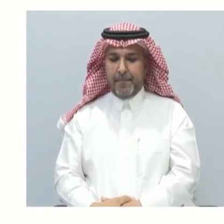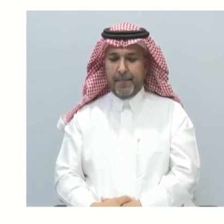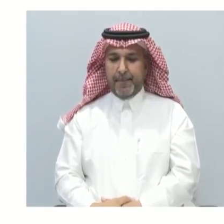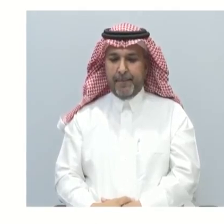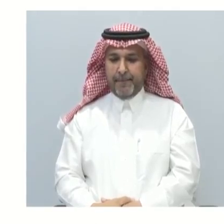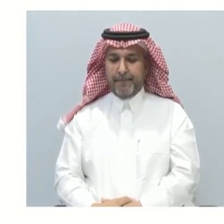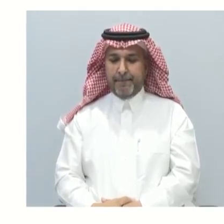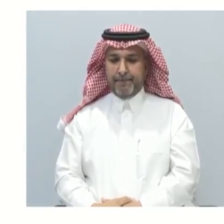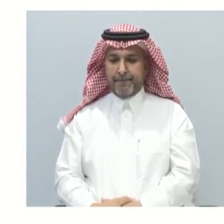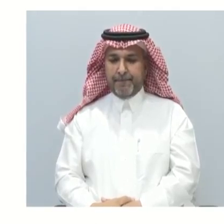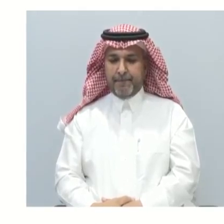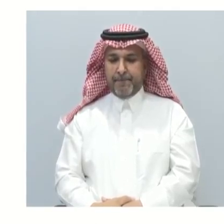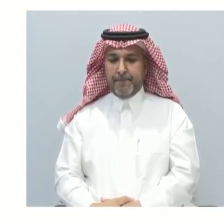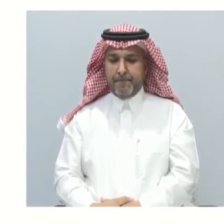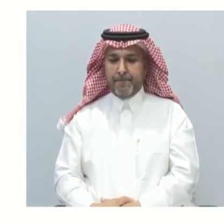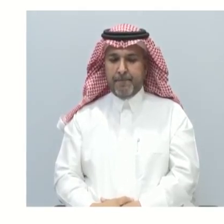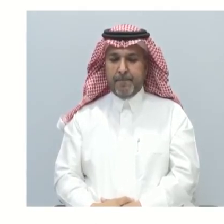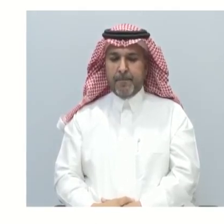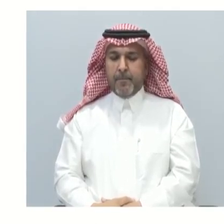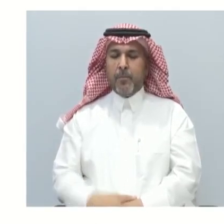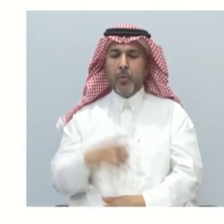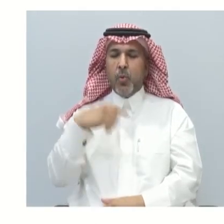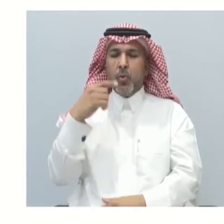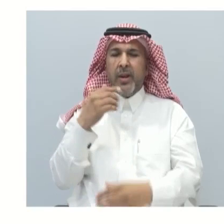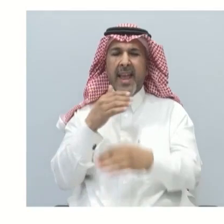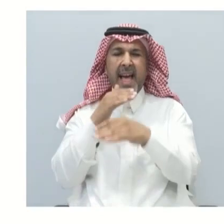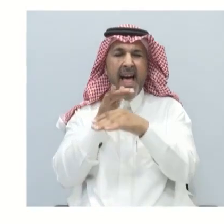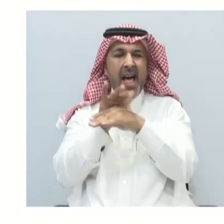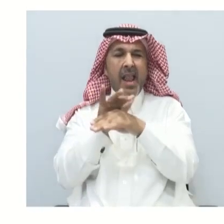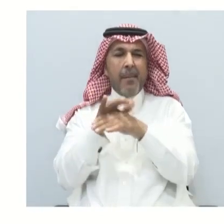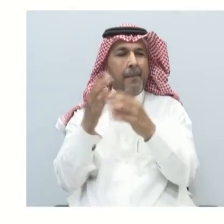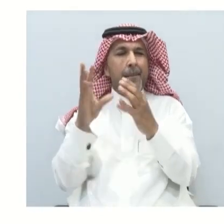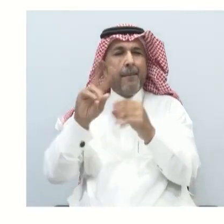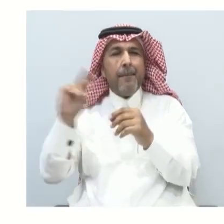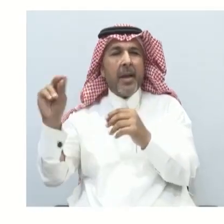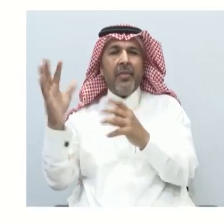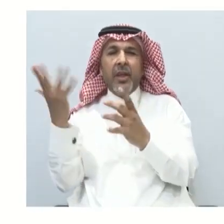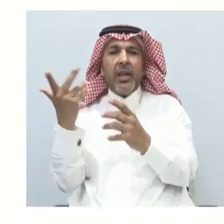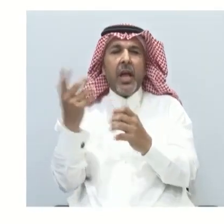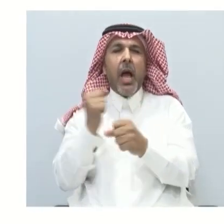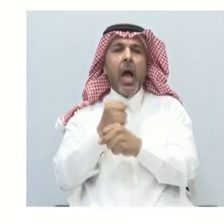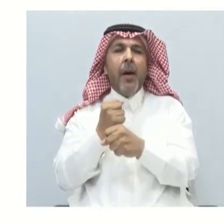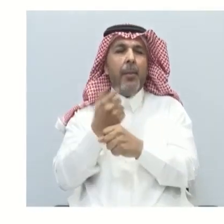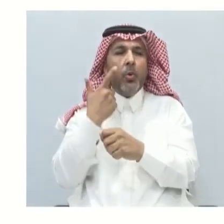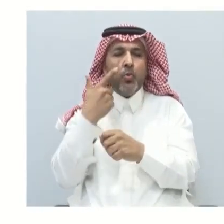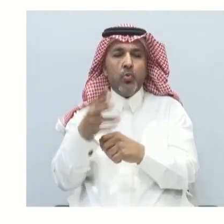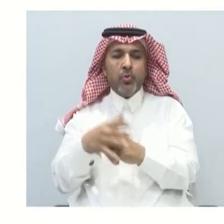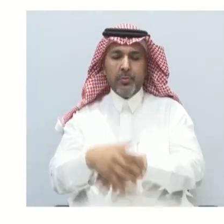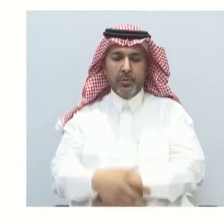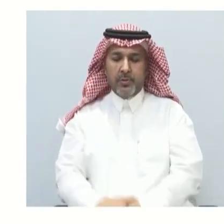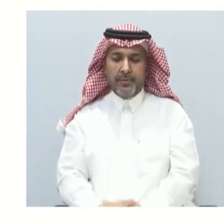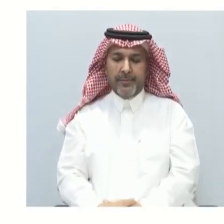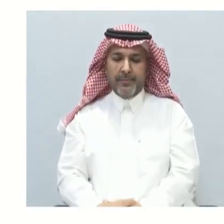السؤال سبعه اعطي امثله من مسارك التخصصي علاقه على علاقات ارتباطيه بين متغيرات طبعا